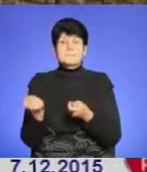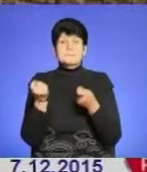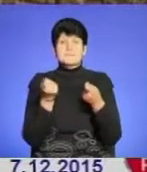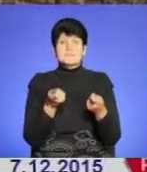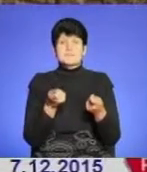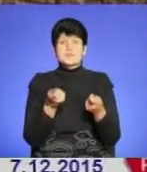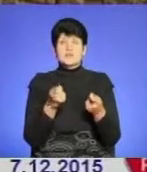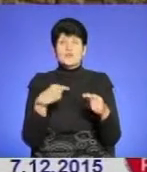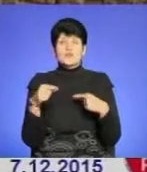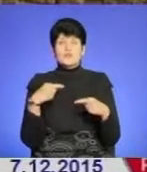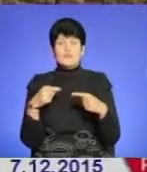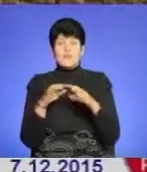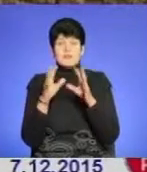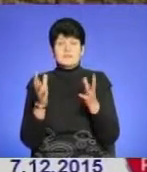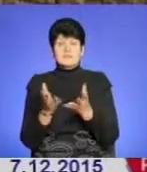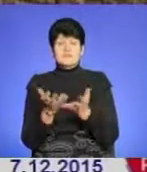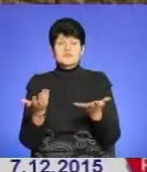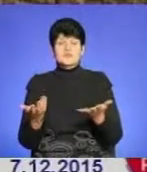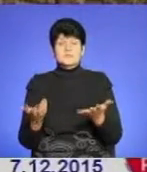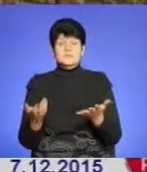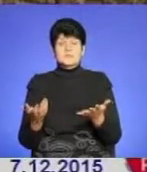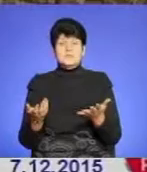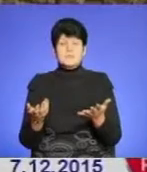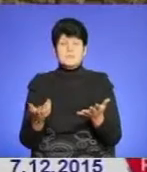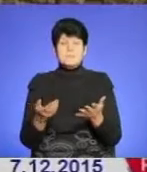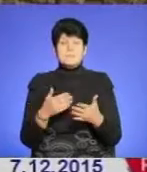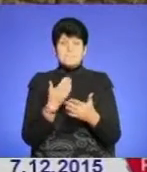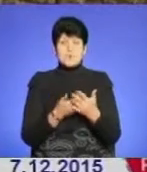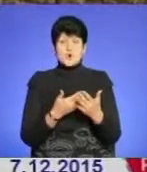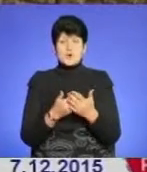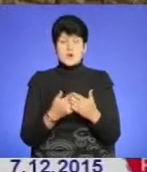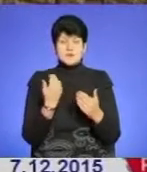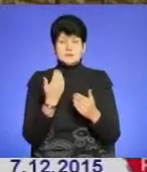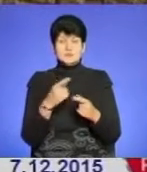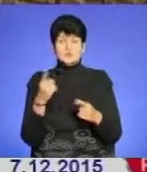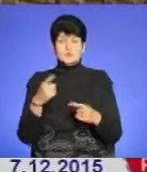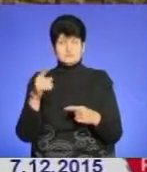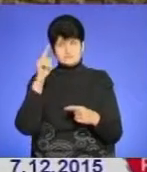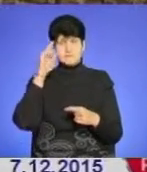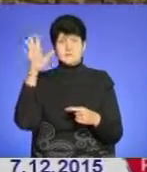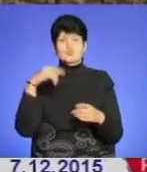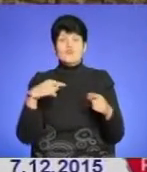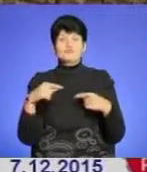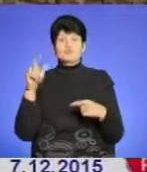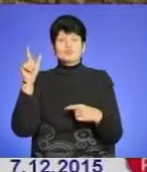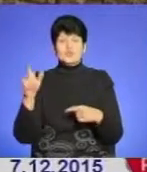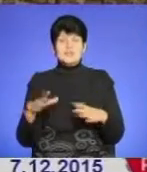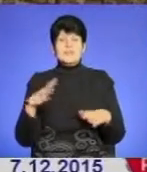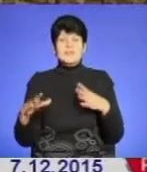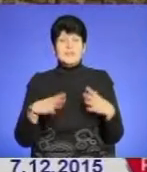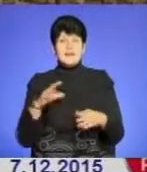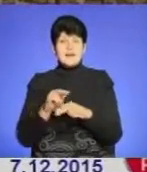приносить футбольний інвентар, м'ячі. Звичайно, порада такого знаменитого футболіста,